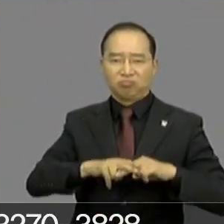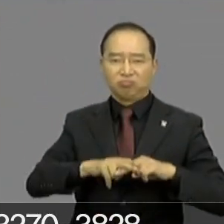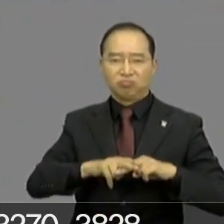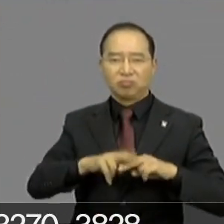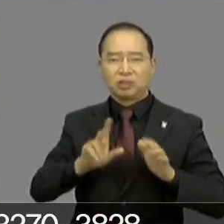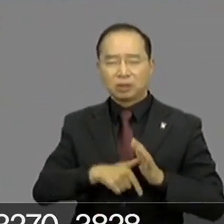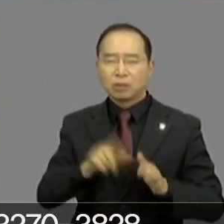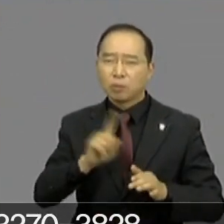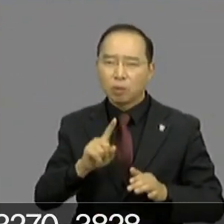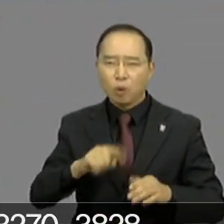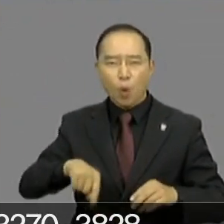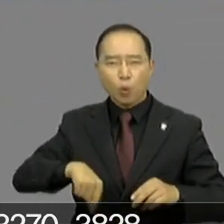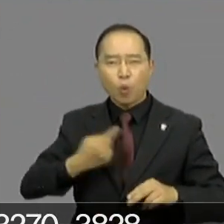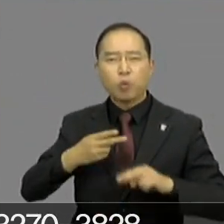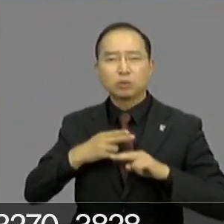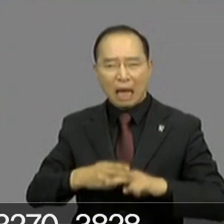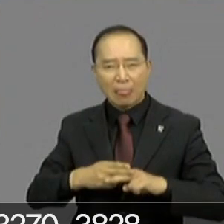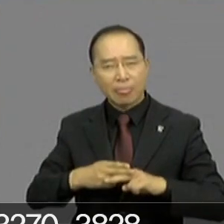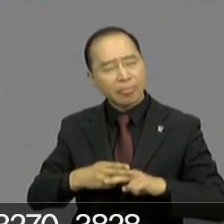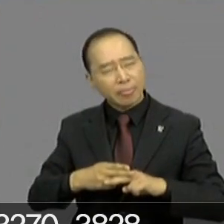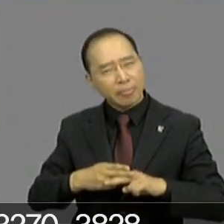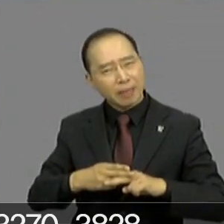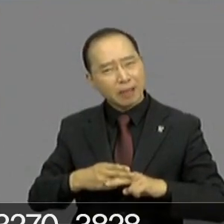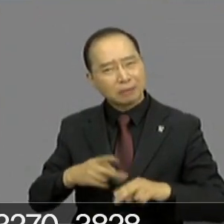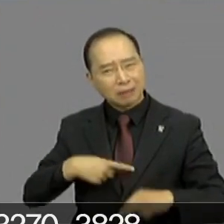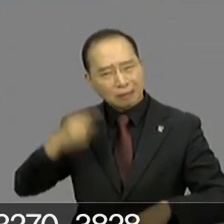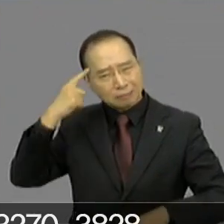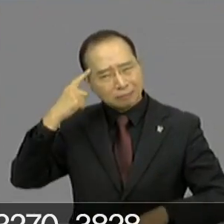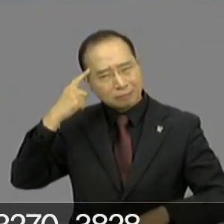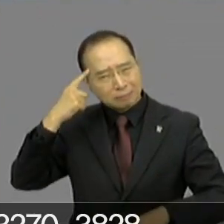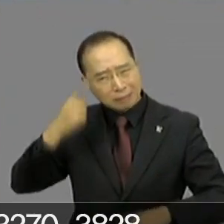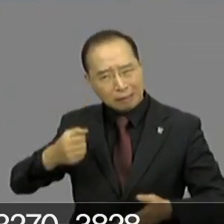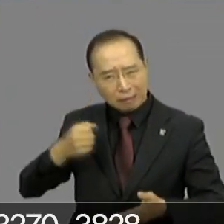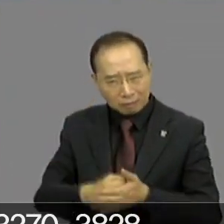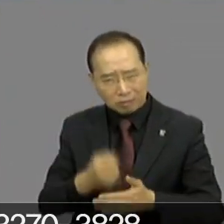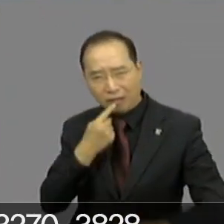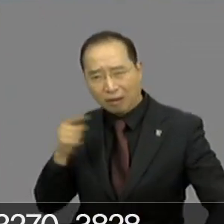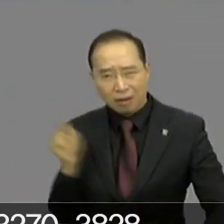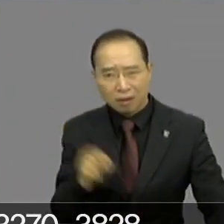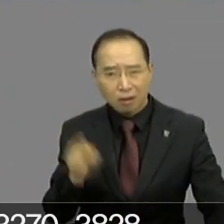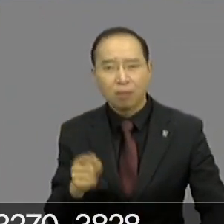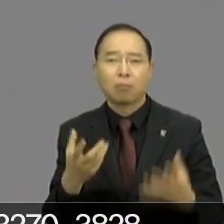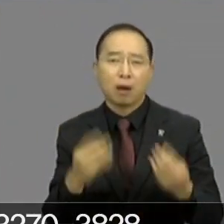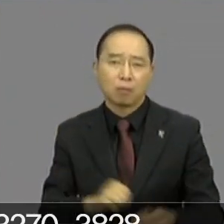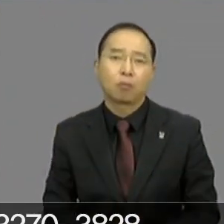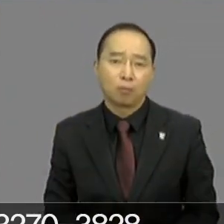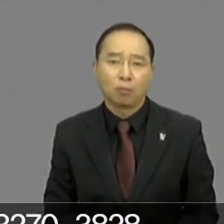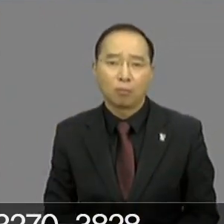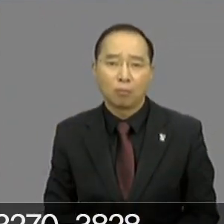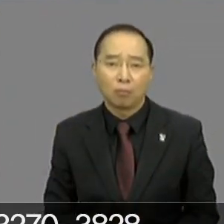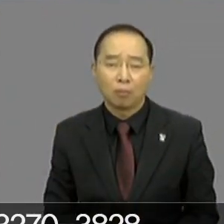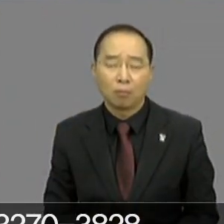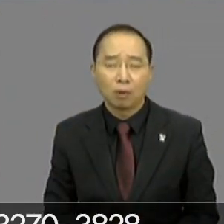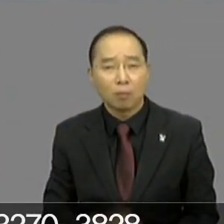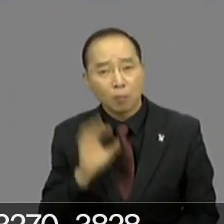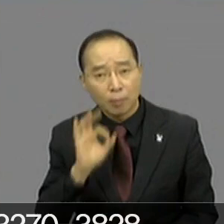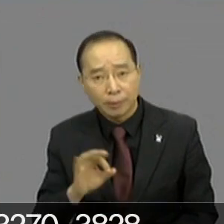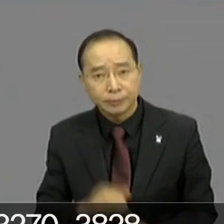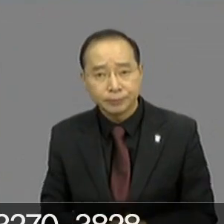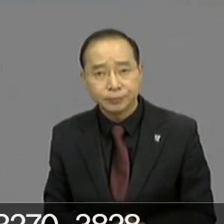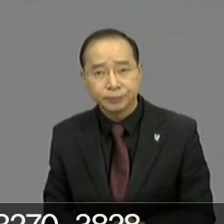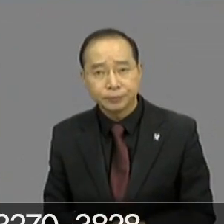독단적으로 젖 다 잠식 자신의 결정에 의해서 이렇게 결정하는 경우가 상당히 많고 그럴때가 보통